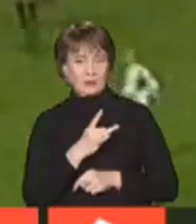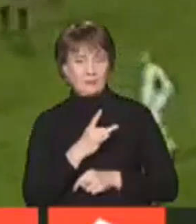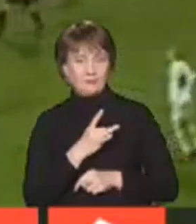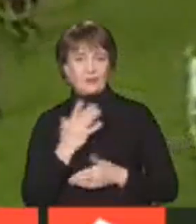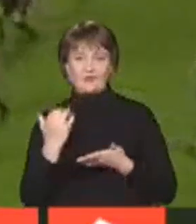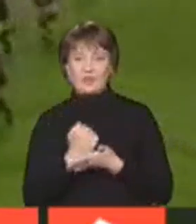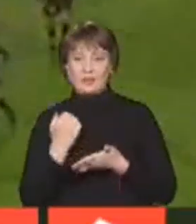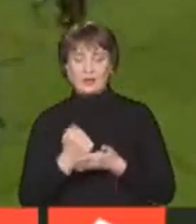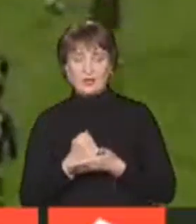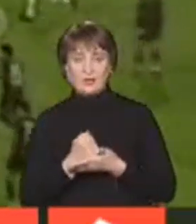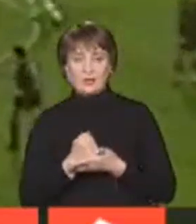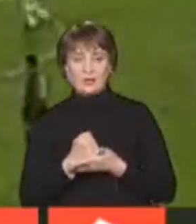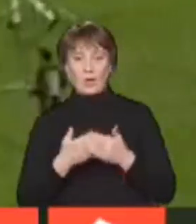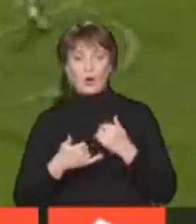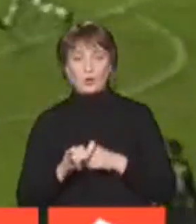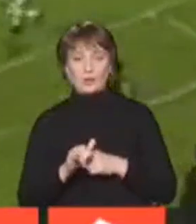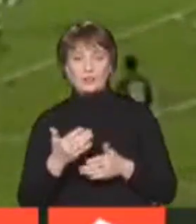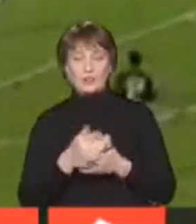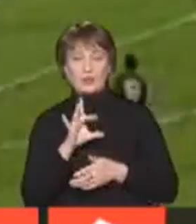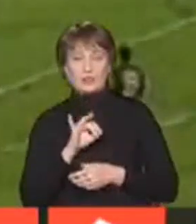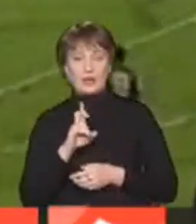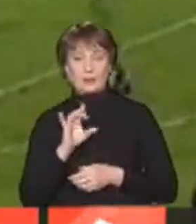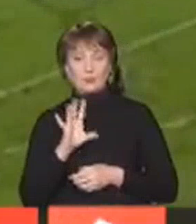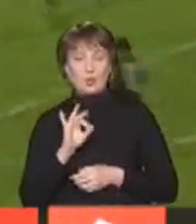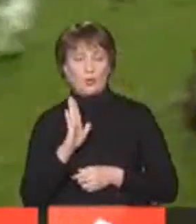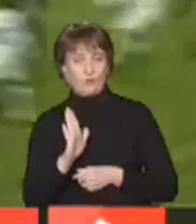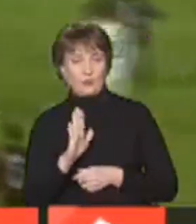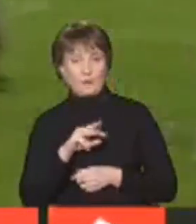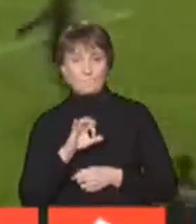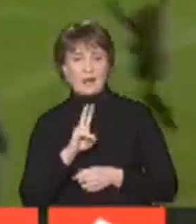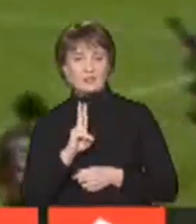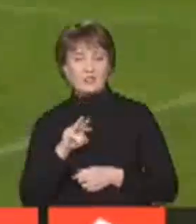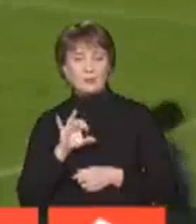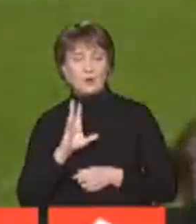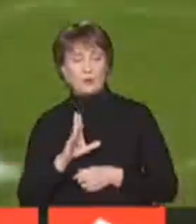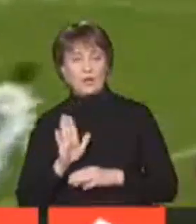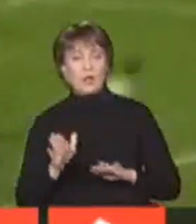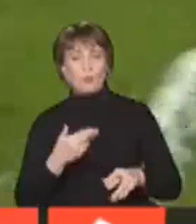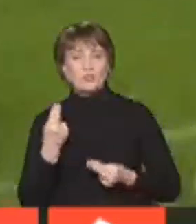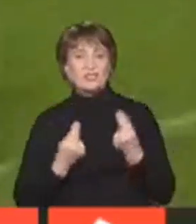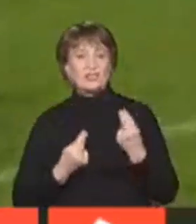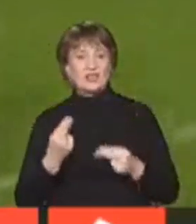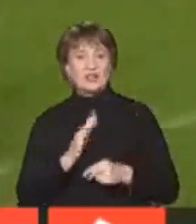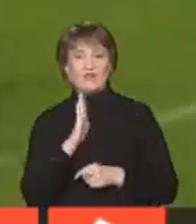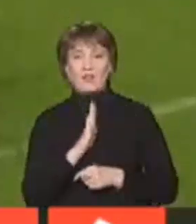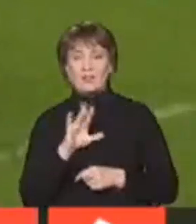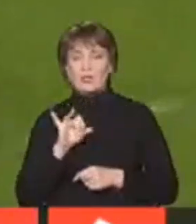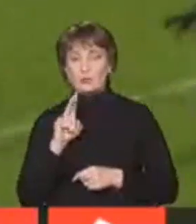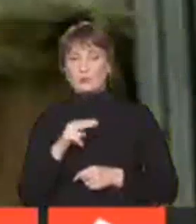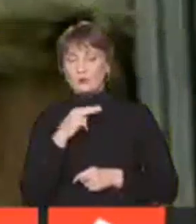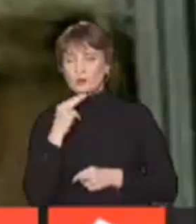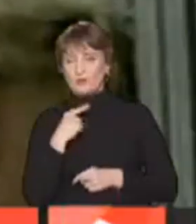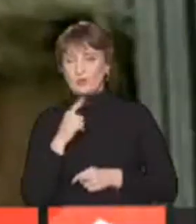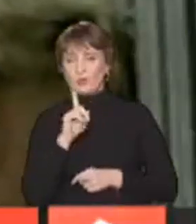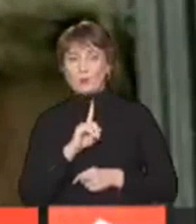Хеспа. Голи забили Ребров, Максимов і Калитвинцев. Після гри Валерій Лобановський зауважив, ми поки що